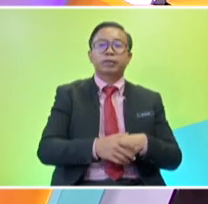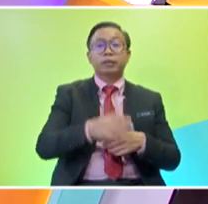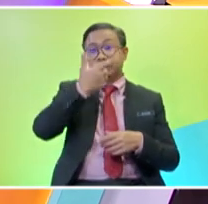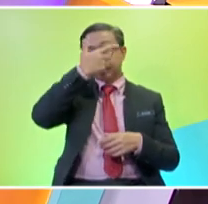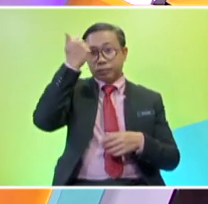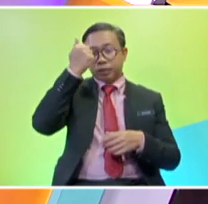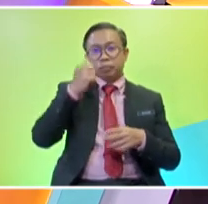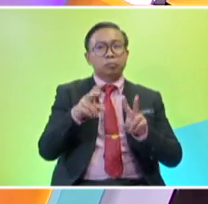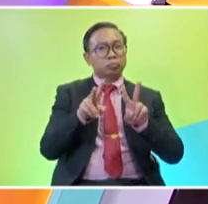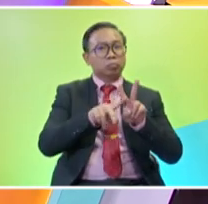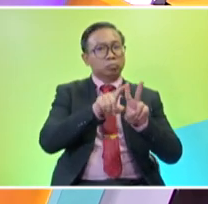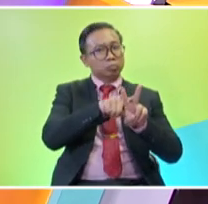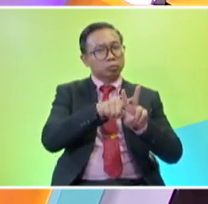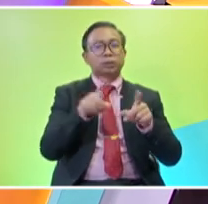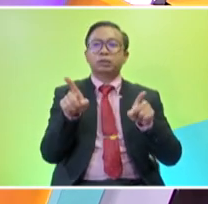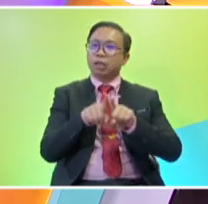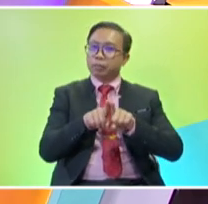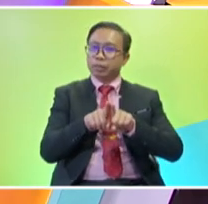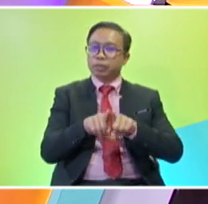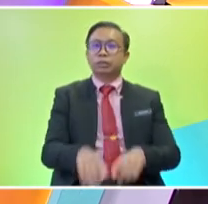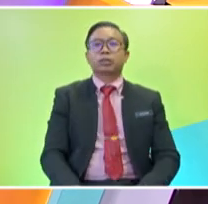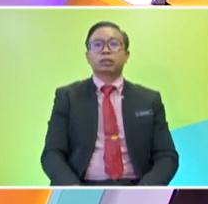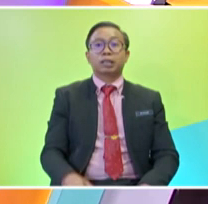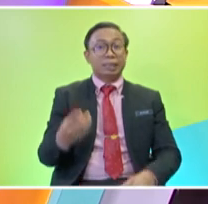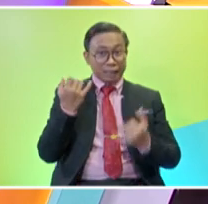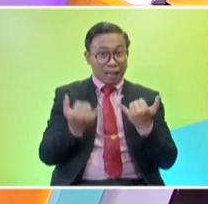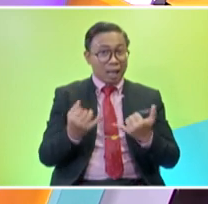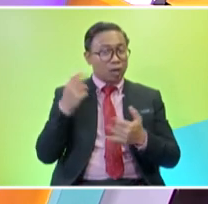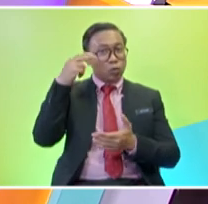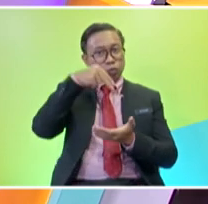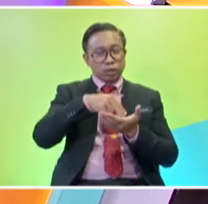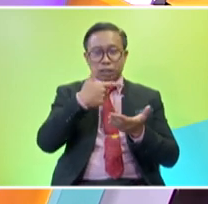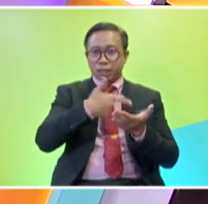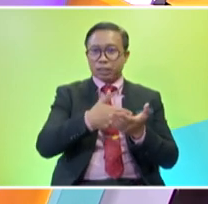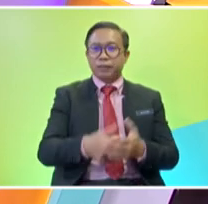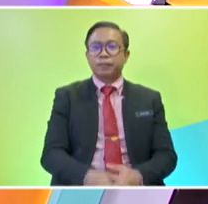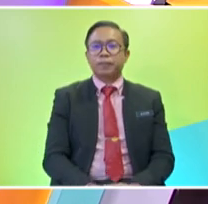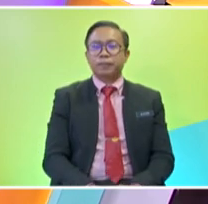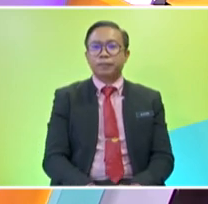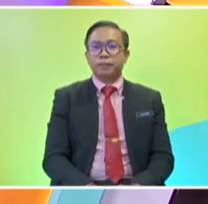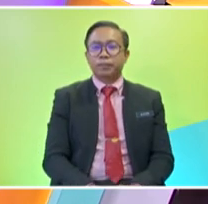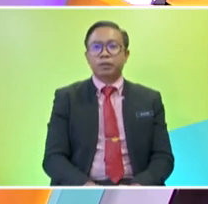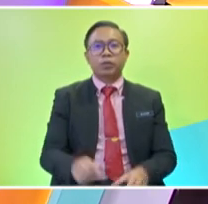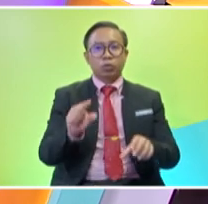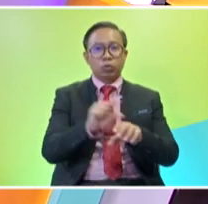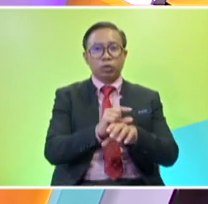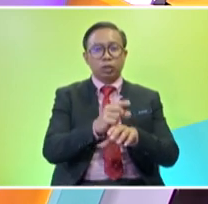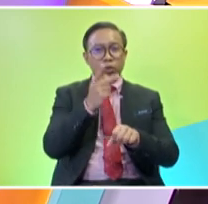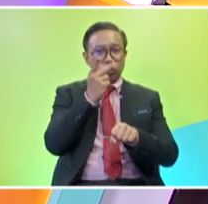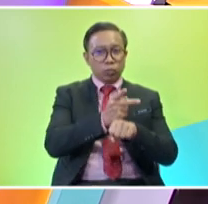pasangan yang sama Kita uji lagi bukakan paku besi kita gunakan hati-hati